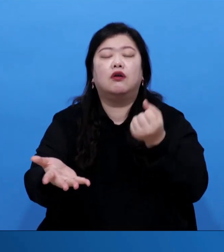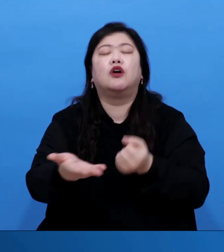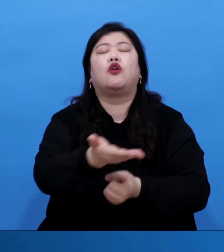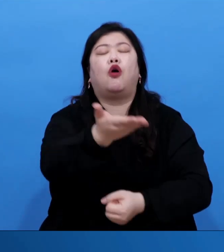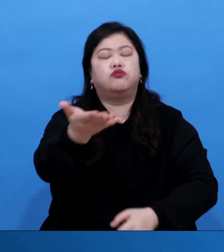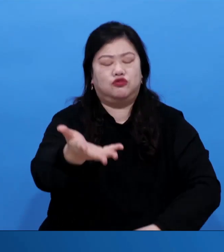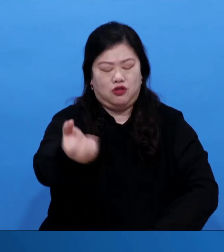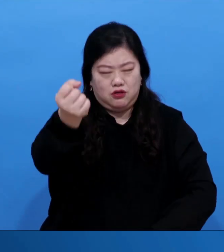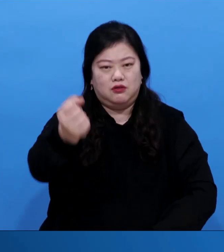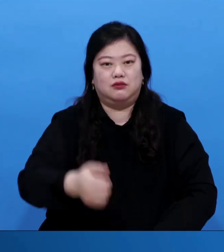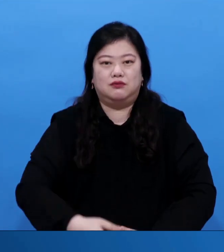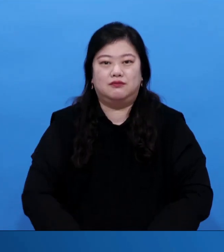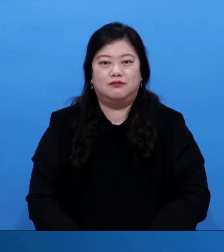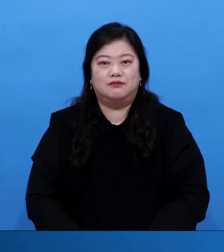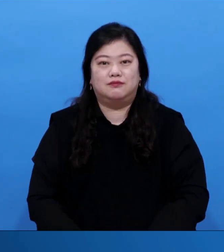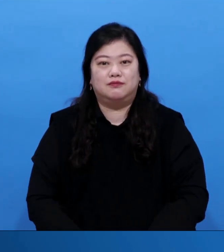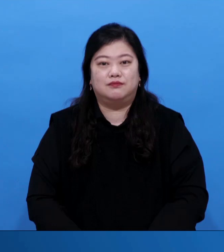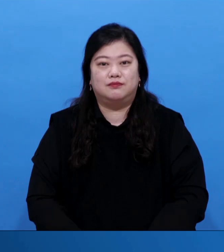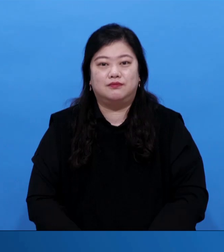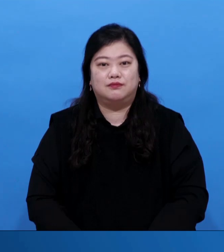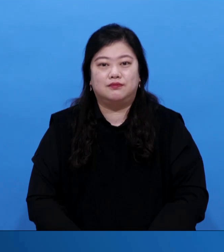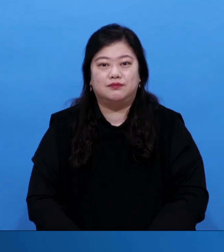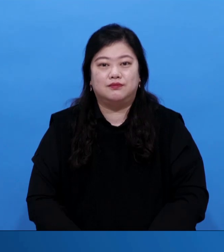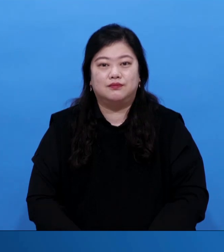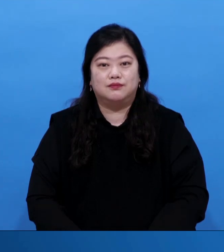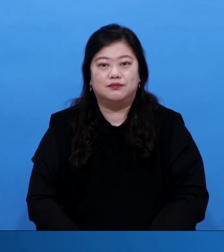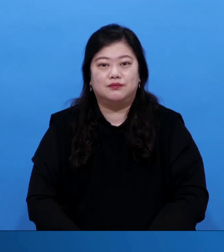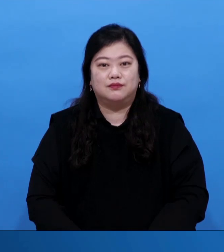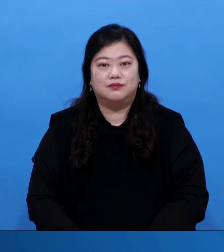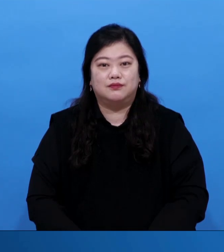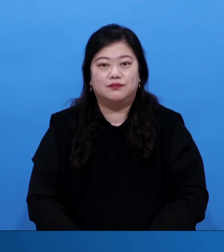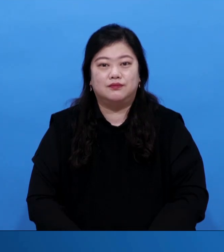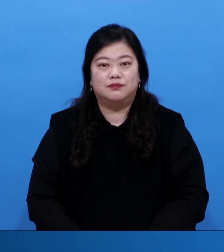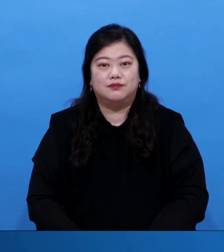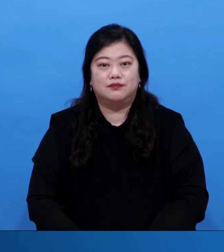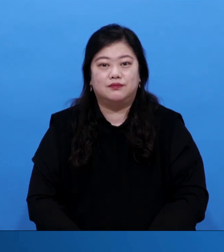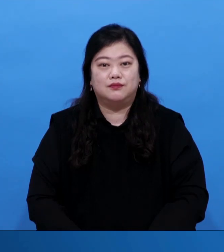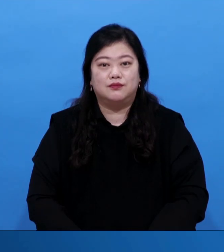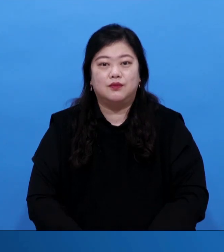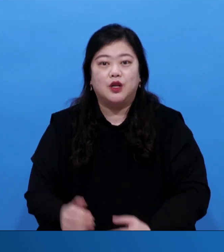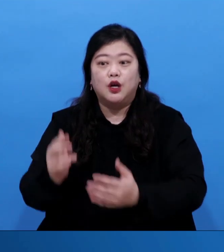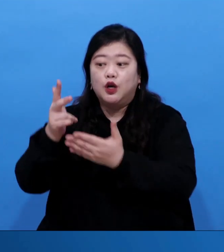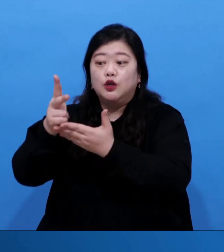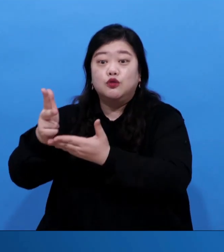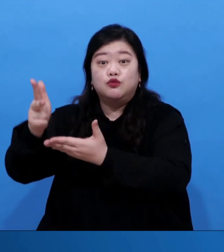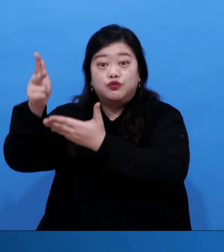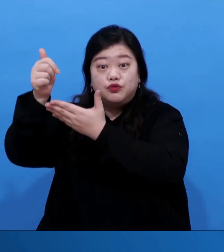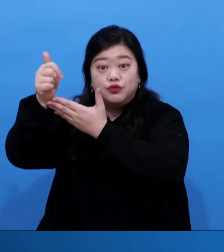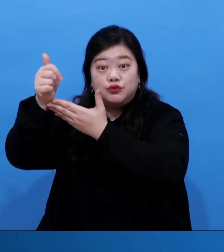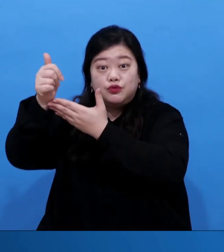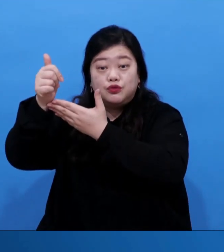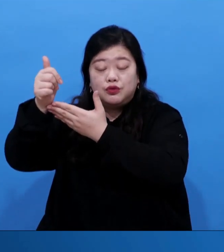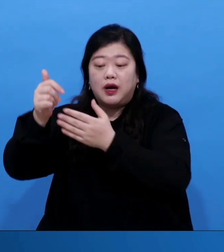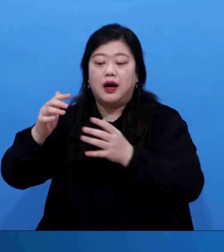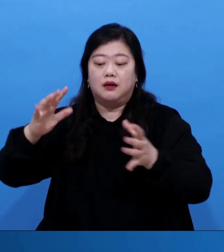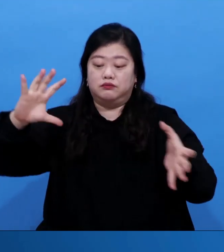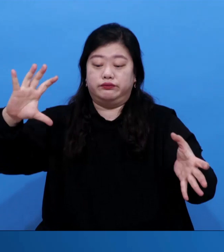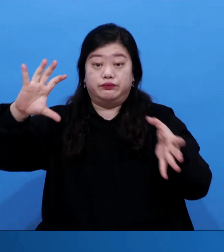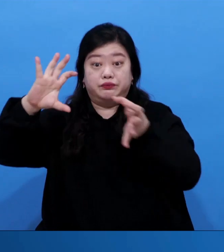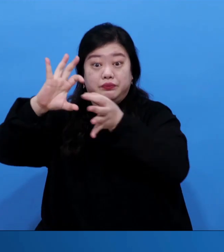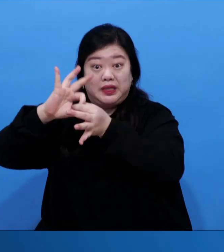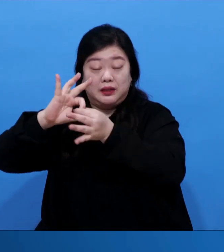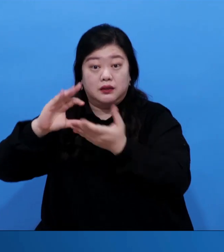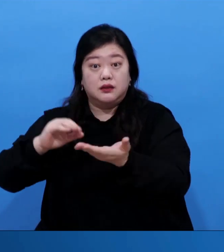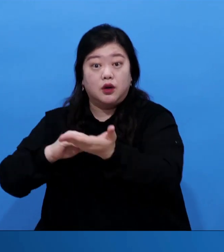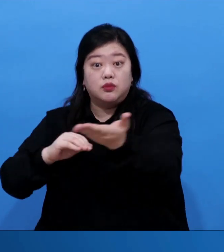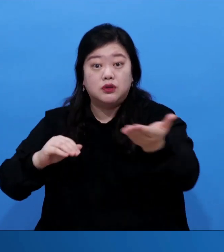여기 앉은 많은 주의 백성들이 누리게 되는 축복이에요. And this is the blessing that all the servants of the Lord sitting here